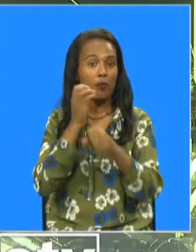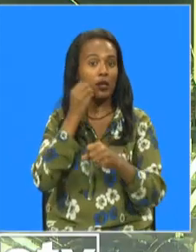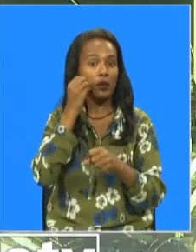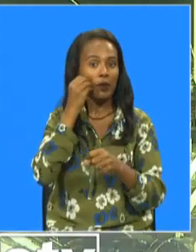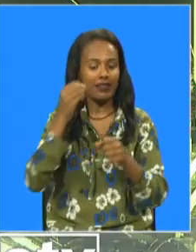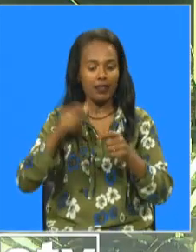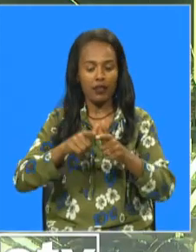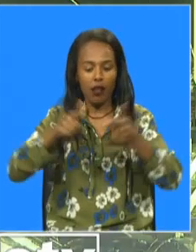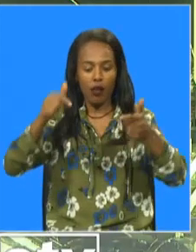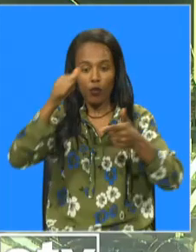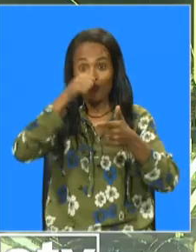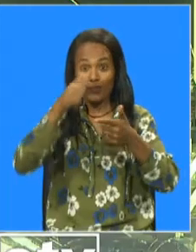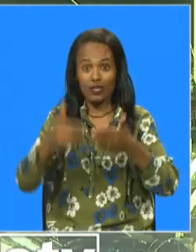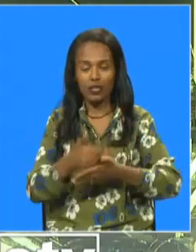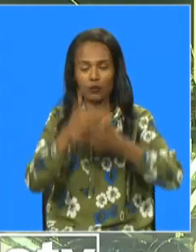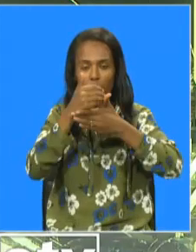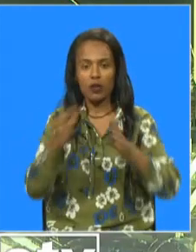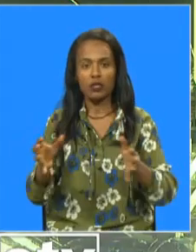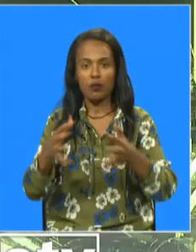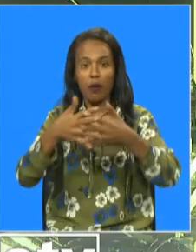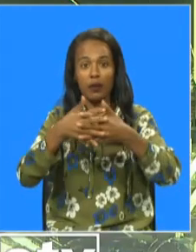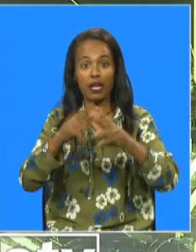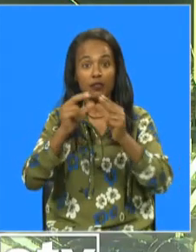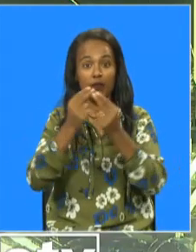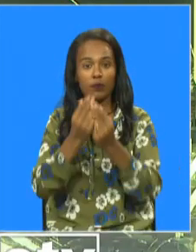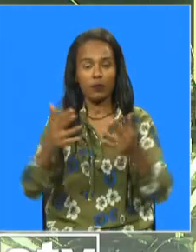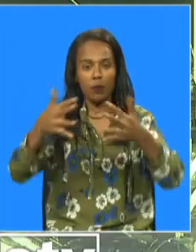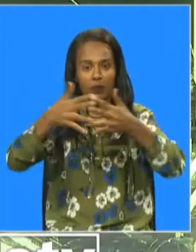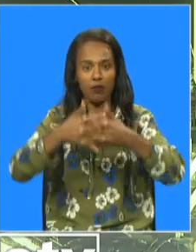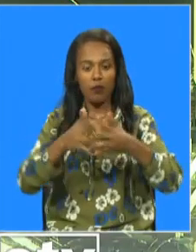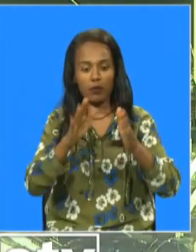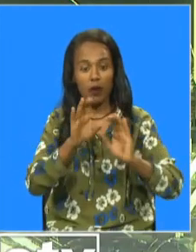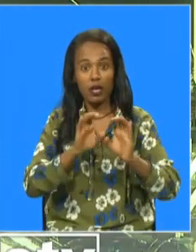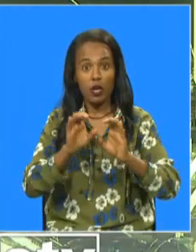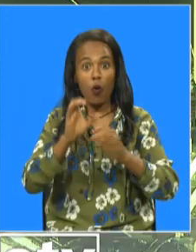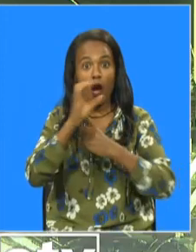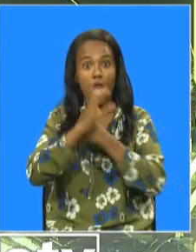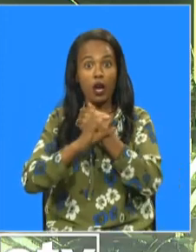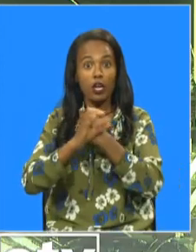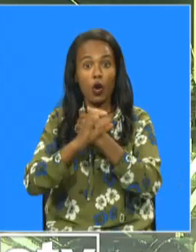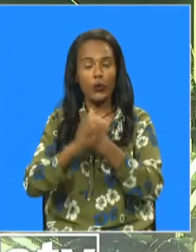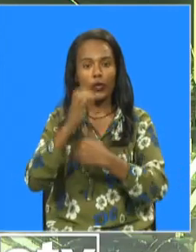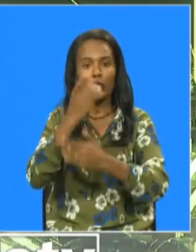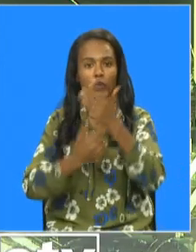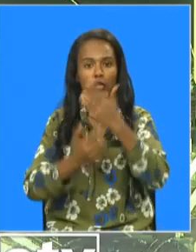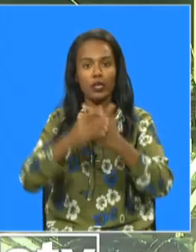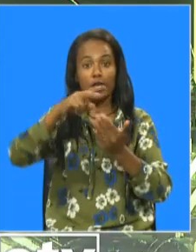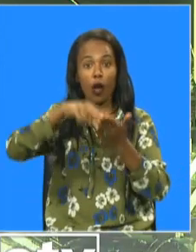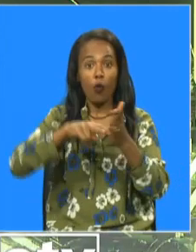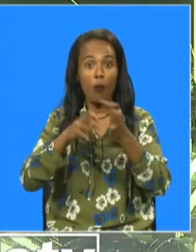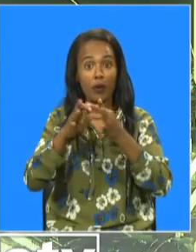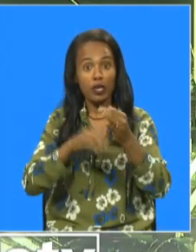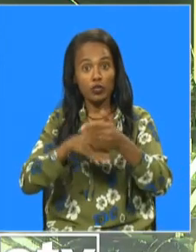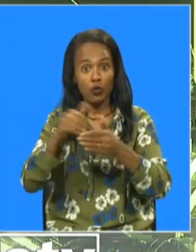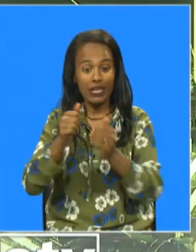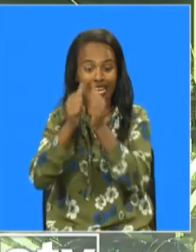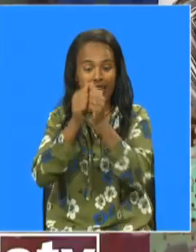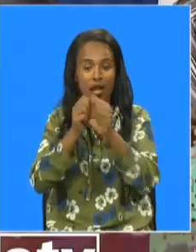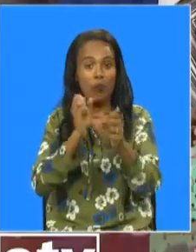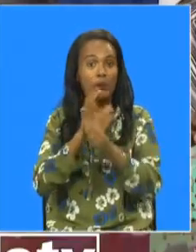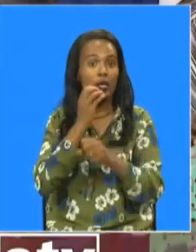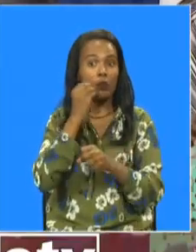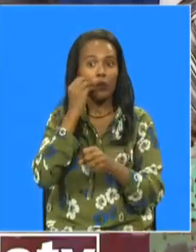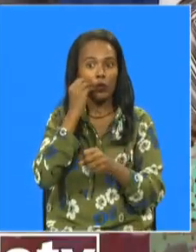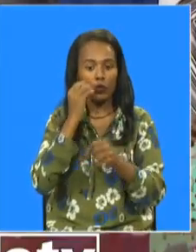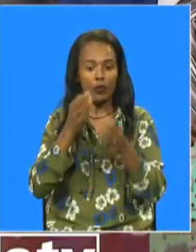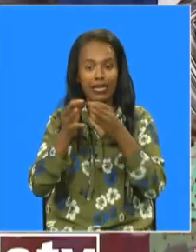ግድብ ግንባታ ህዝባዊ ተሳትፎ ማስተባበሪያ ጽህፈት ቤት ጋር በመተባበር በአካሄደው ሀገራዊ ውይይት የአቋም መግለጫ ወጣ። የጋራ ምክር ቤቱ የአቋም